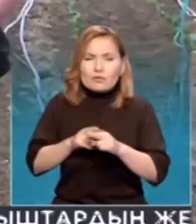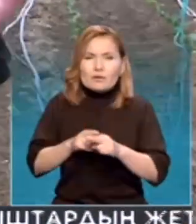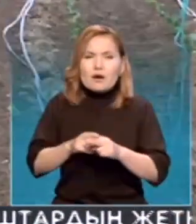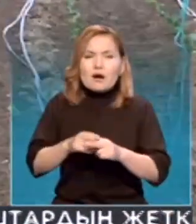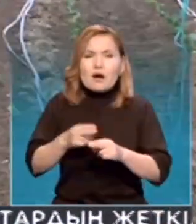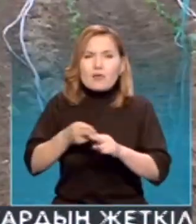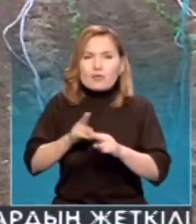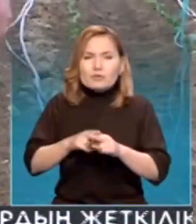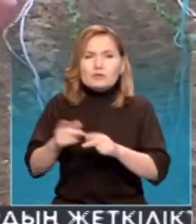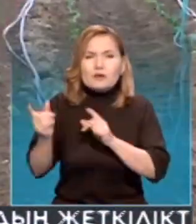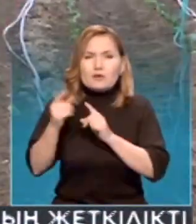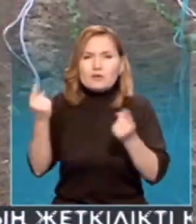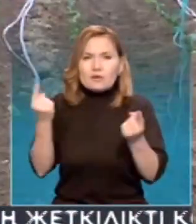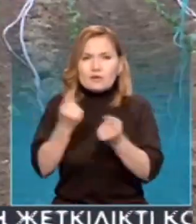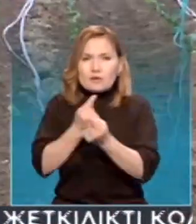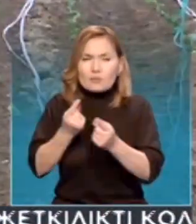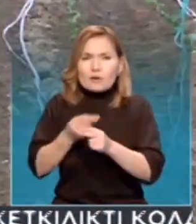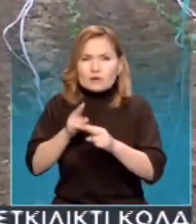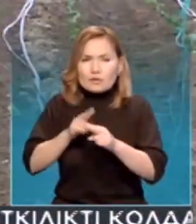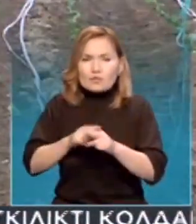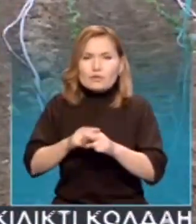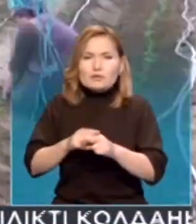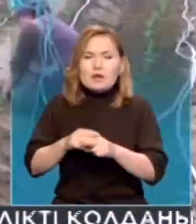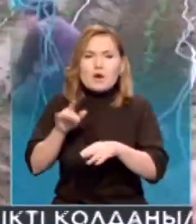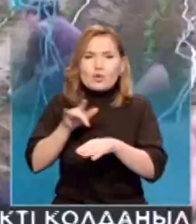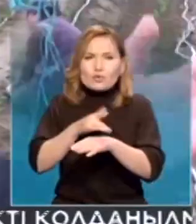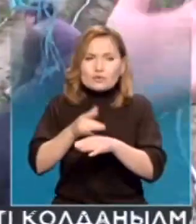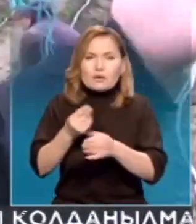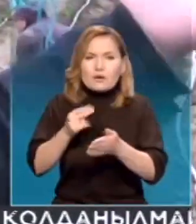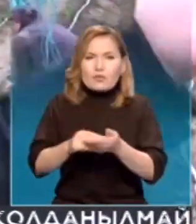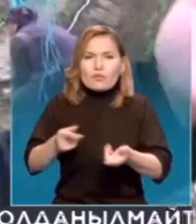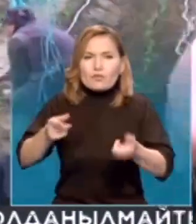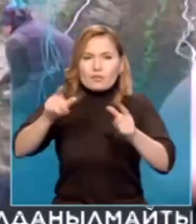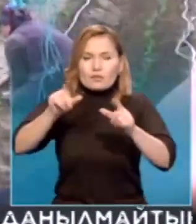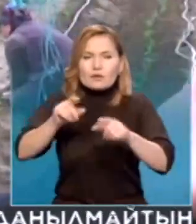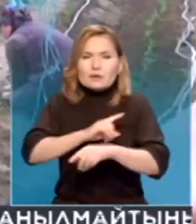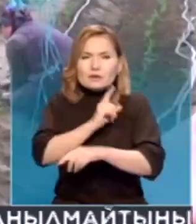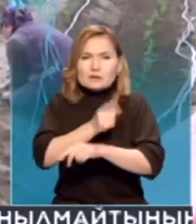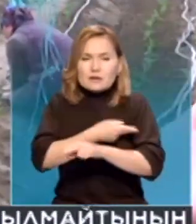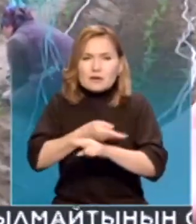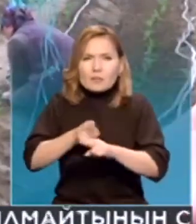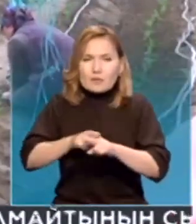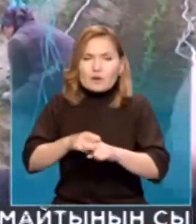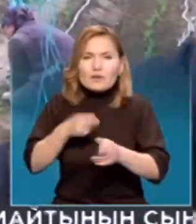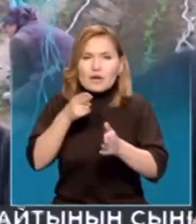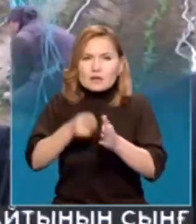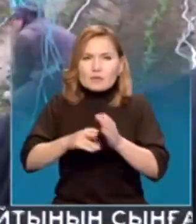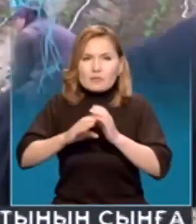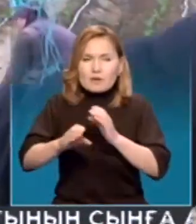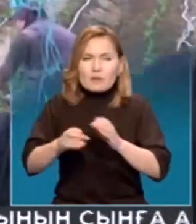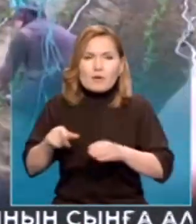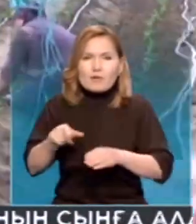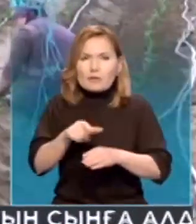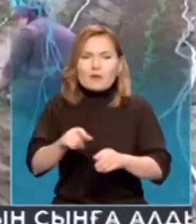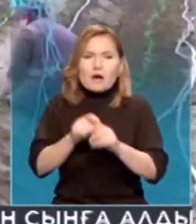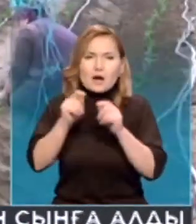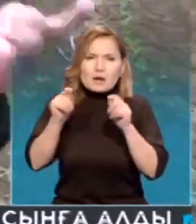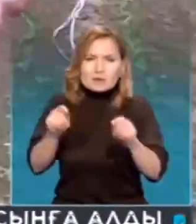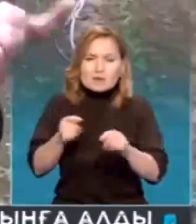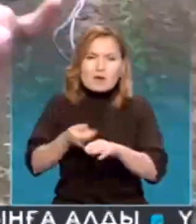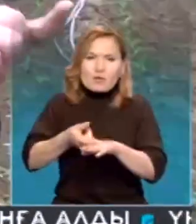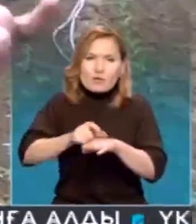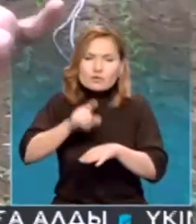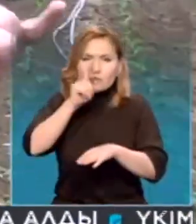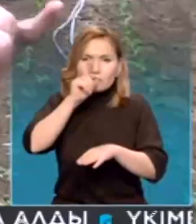кетеді. Ояқта 18 мың болып атса, бізге келуімен 23 мың болады. Темір жол болса, енді Сарағаштың бағасымен тең болар ма деймін де, сол вагонды әкеп осы жерге түсіретін